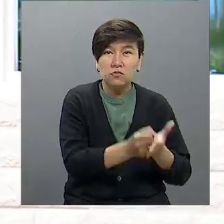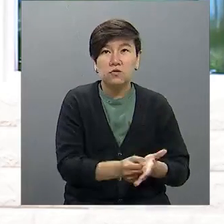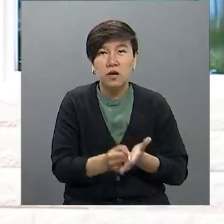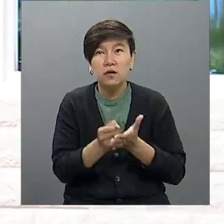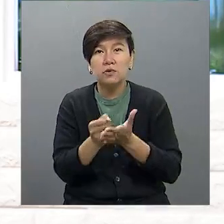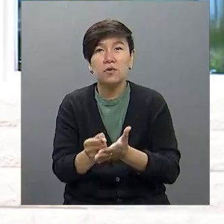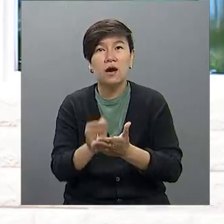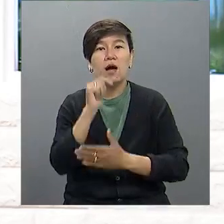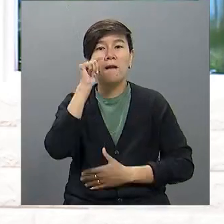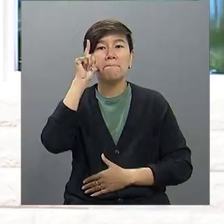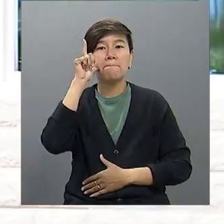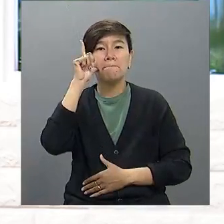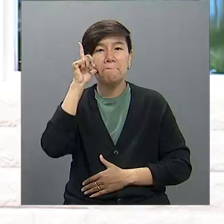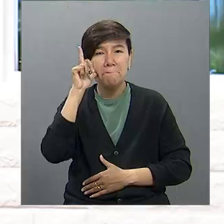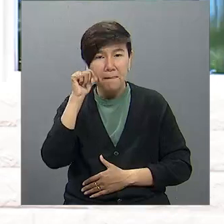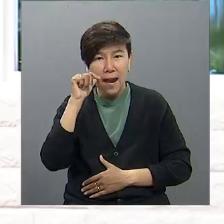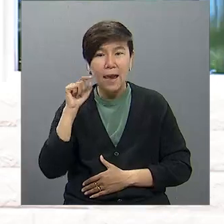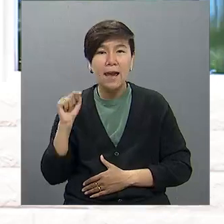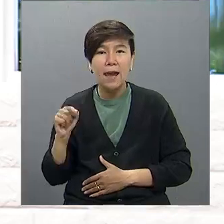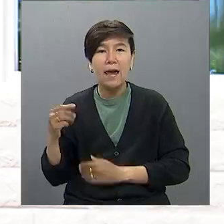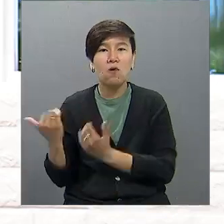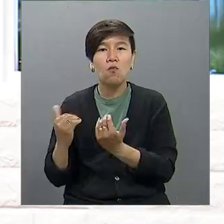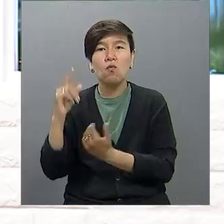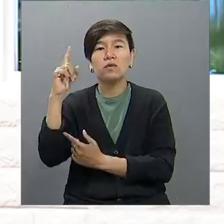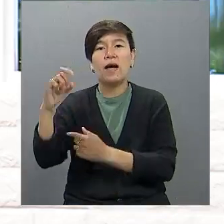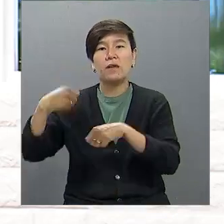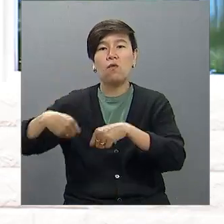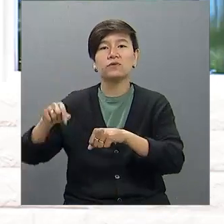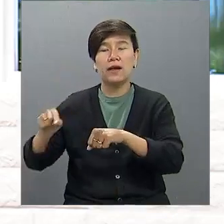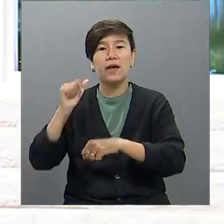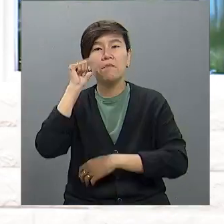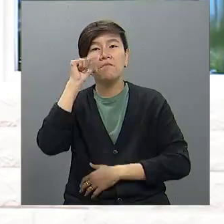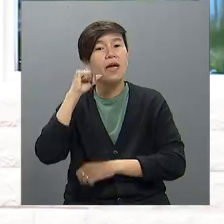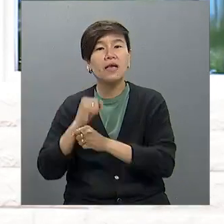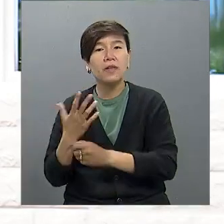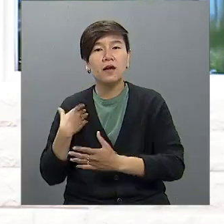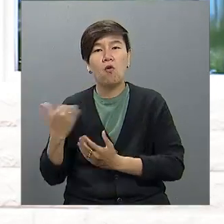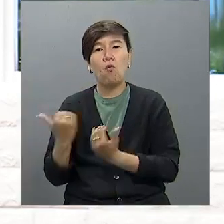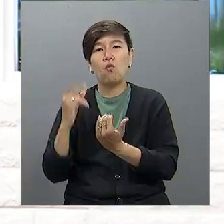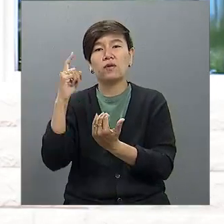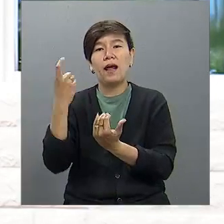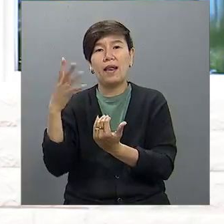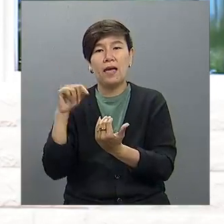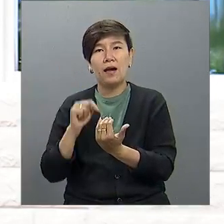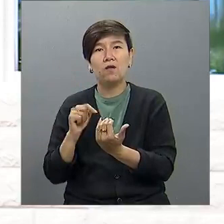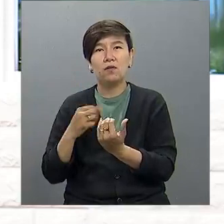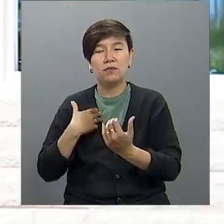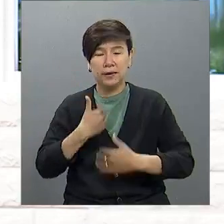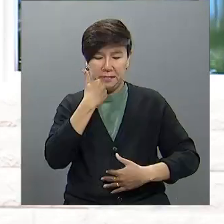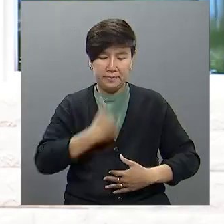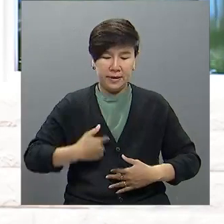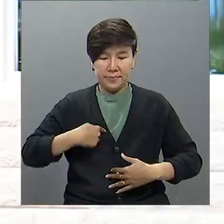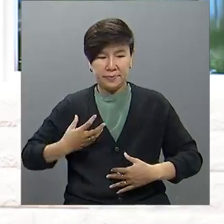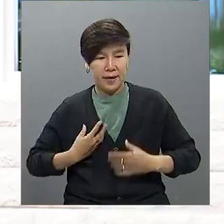เสียชีวิตจากอุบัติเหตุรถจักรยานยนต์เนี่ยนะคะเขาบริจาคอวัยวะนะคะของลูกชายนะเป็นดวงตา